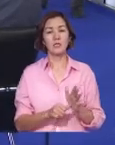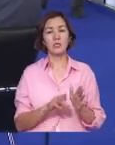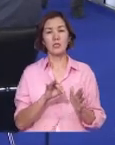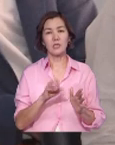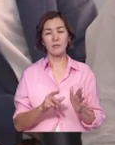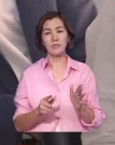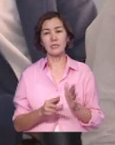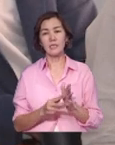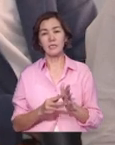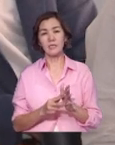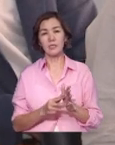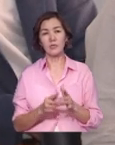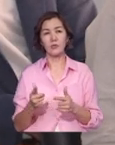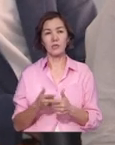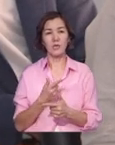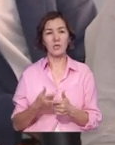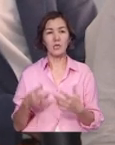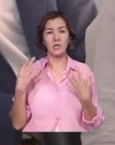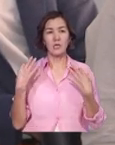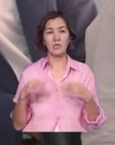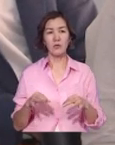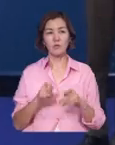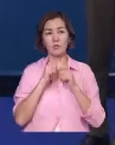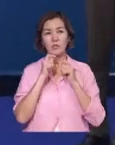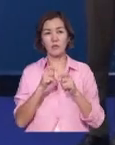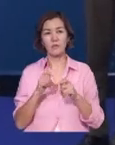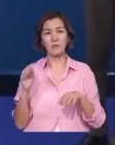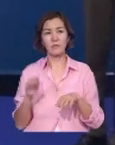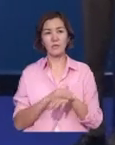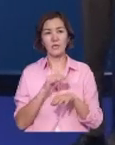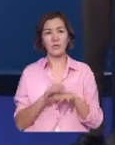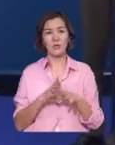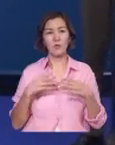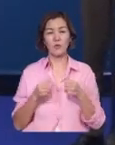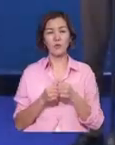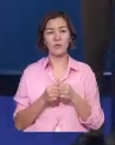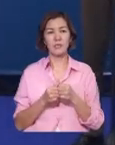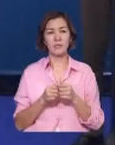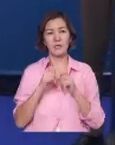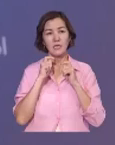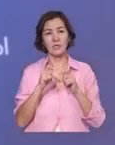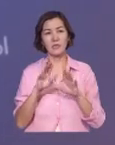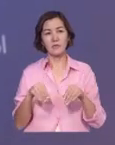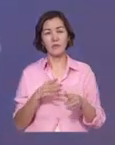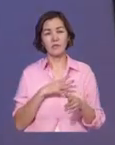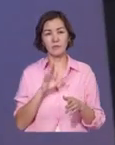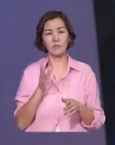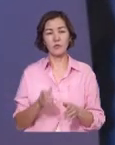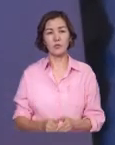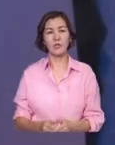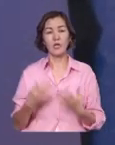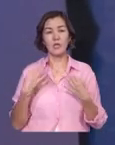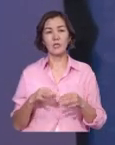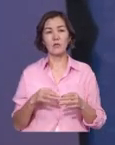күндері облыстық тәуелсіздік ұрпақтары грантын табыстау және мерейлі отбасы ұлттық байқауының жеңімпаздарын марапаттау кеші өтеді.